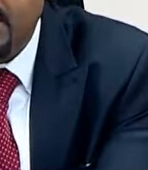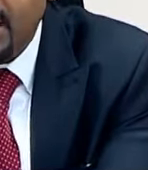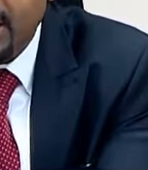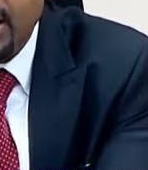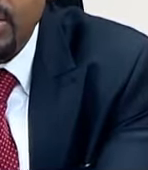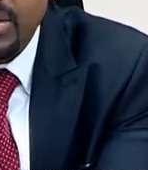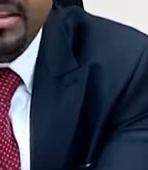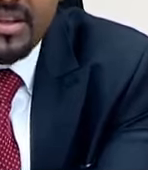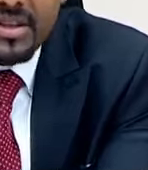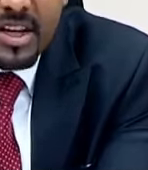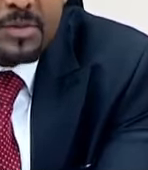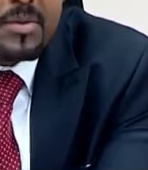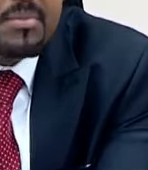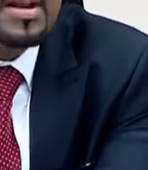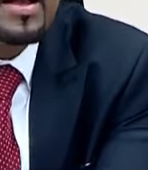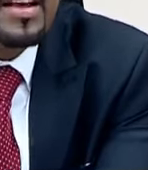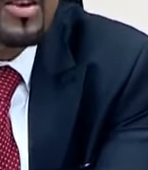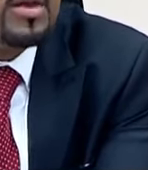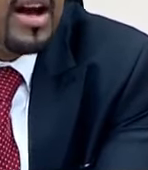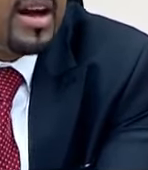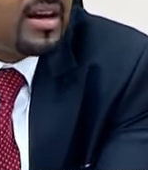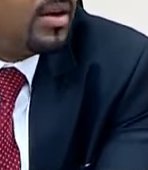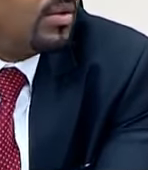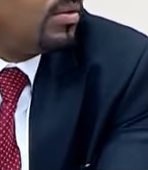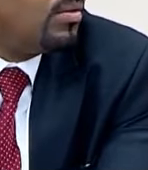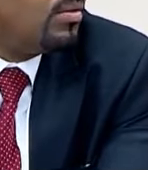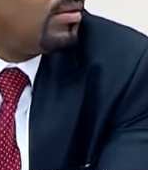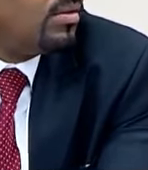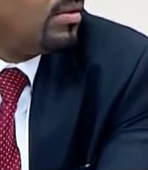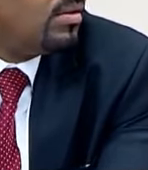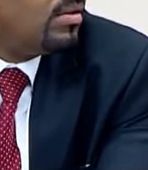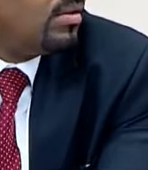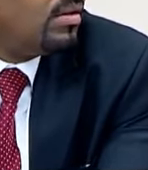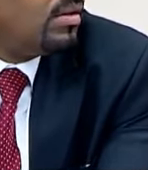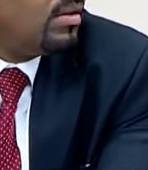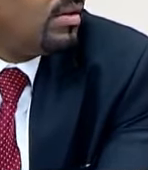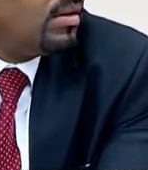ስድስት ሰዓት ሰባት ሰዓት ከሌሊቱ የመረጠን ህዝብ ምን አድርገን ነው የምናገለግለው?